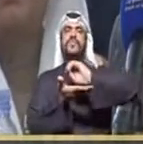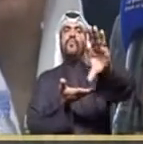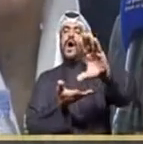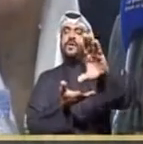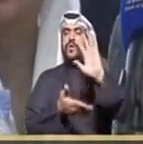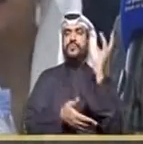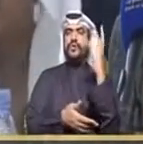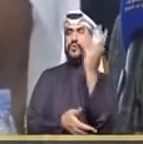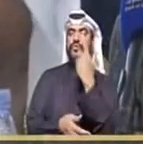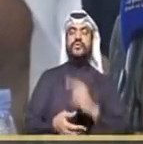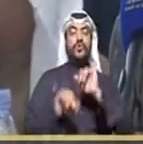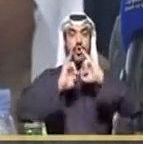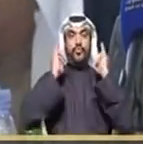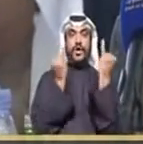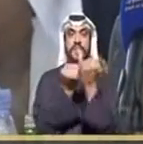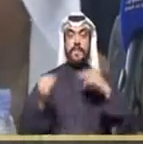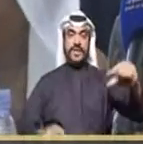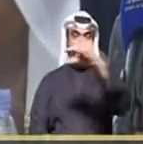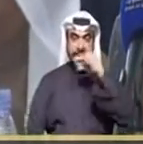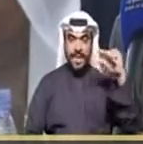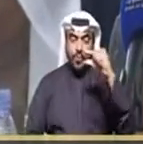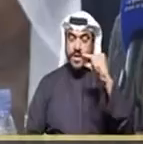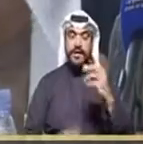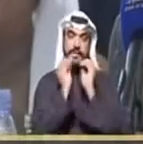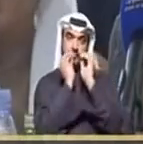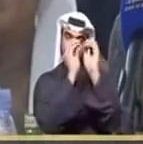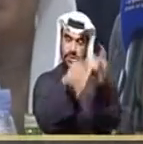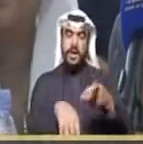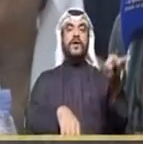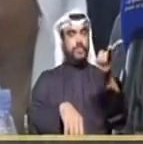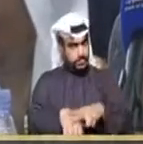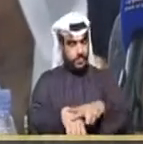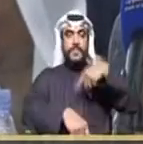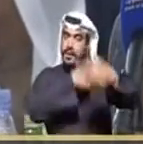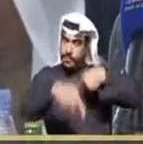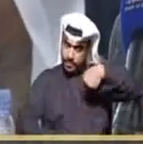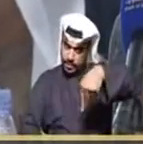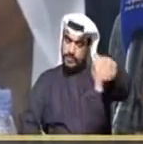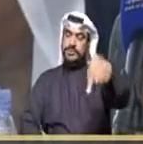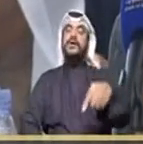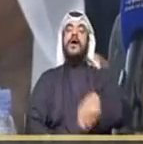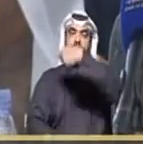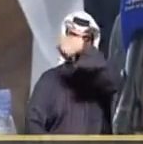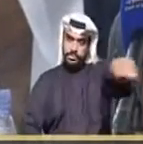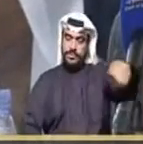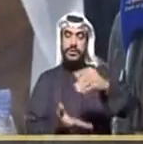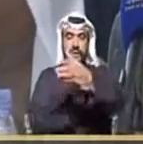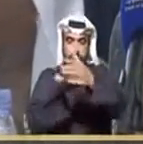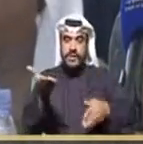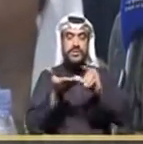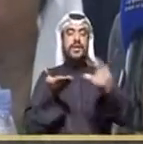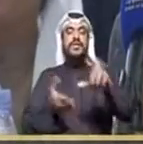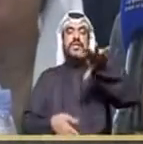2016 عبر المنظمات الدولية المعنية العاملة، وجاري تسديد حصة